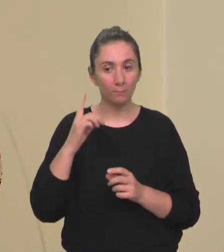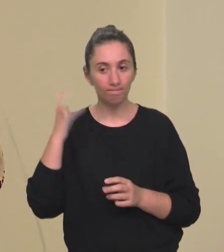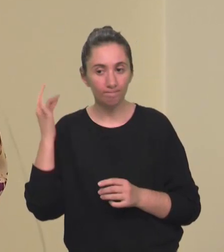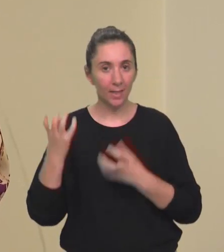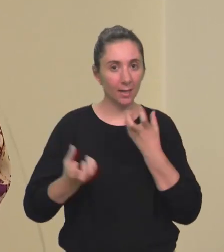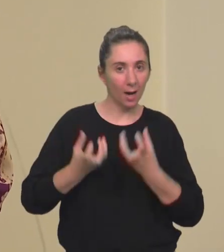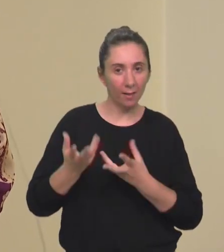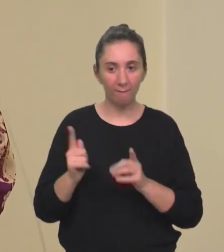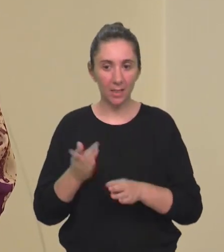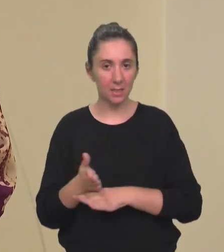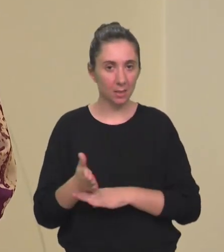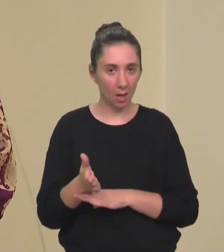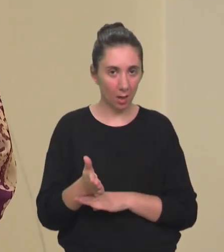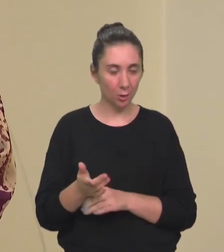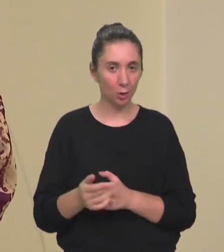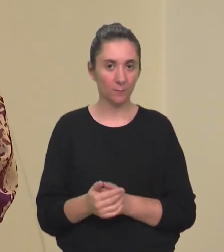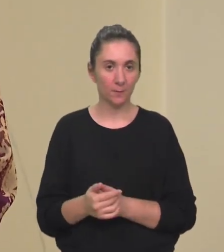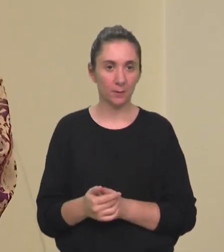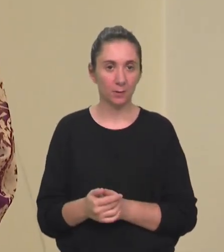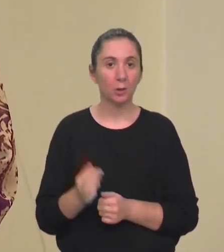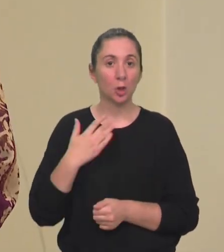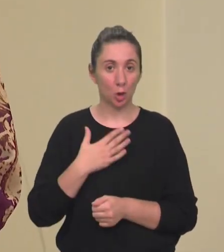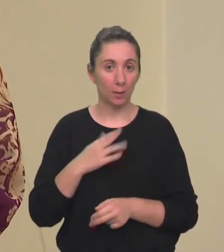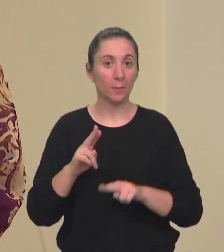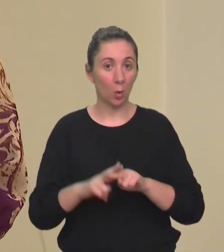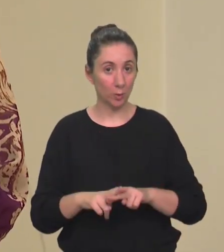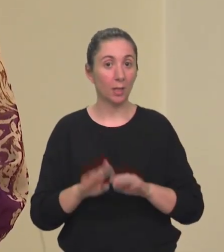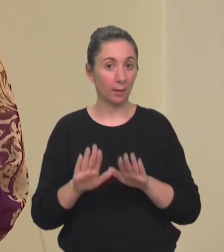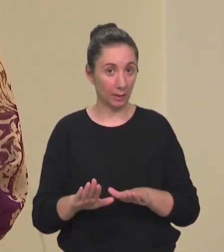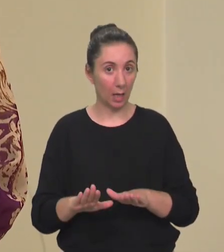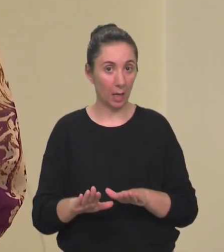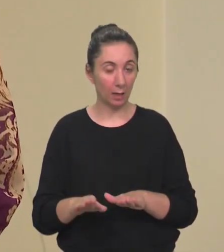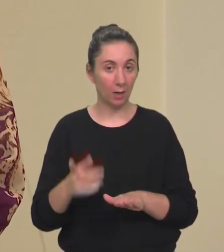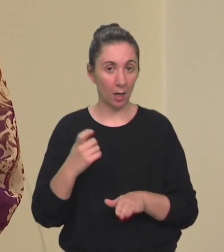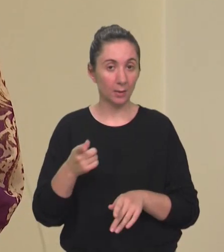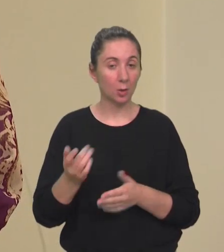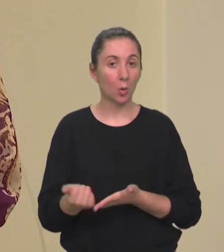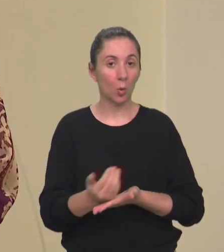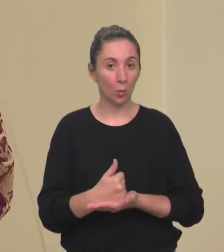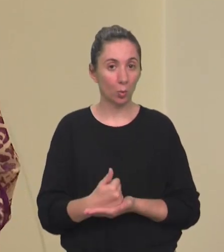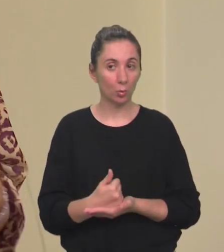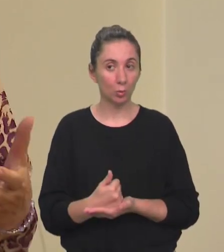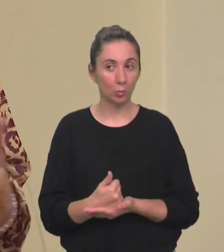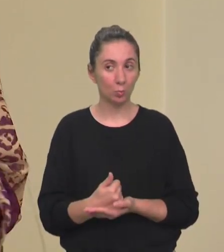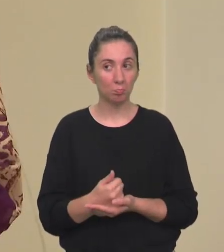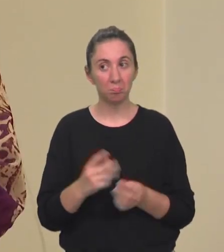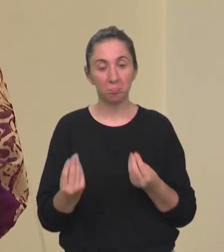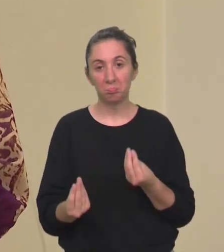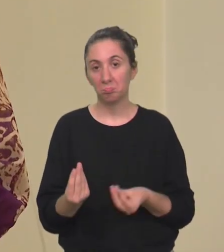i kreativni i snalažljivi. I ja želim da ostanete takvi, ali da si to iskoristite u neke